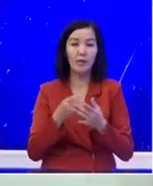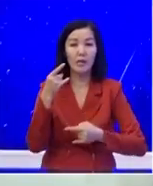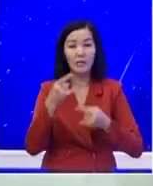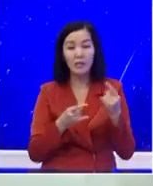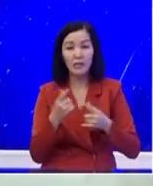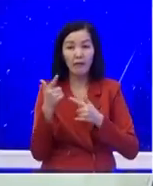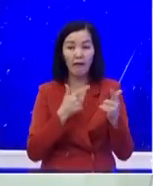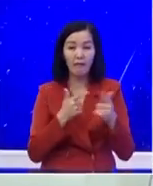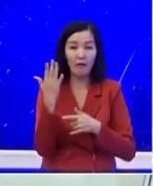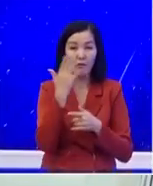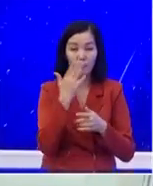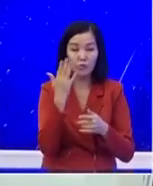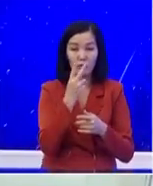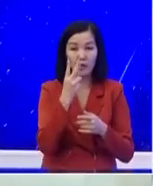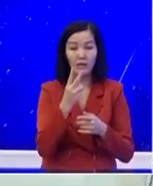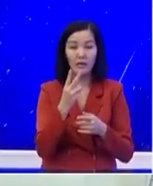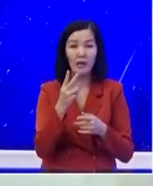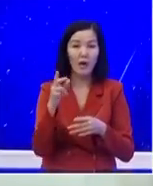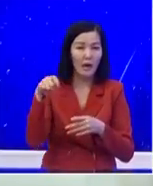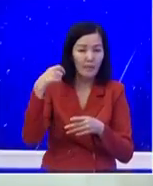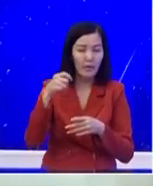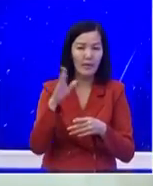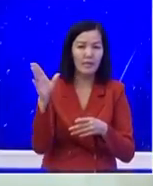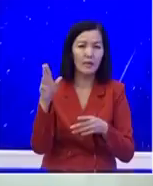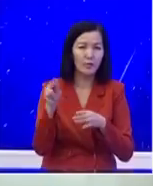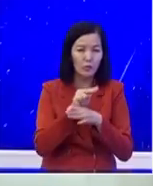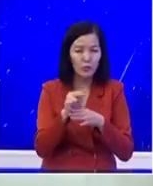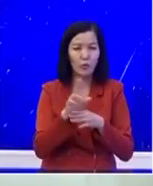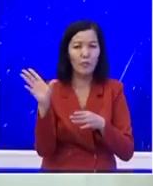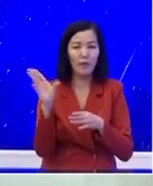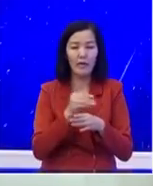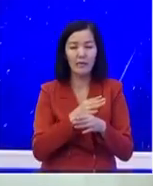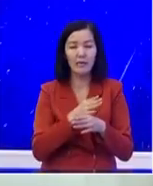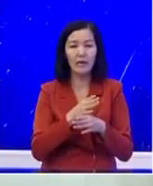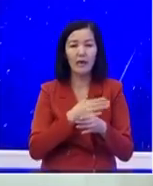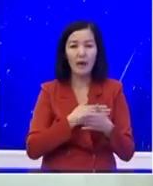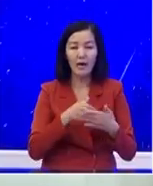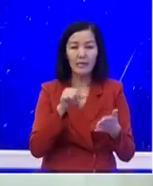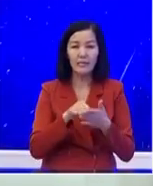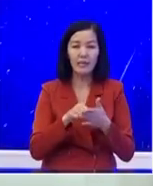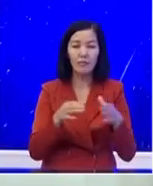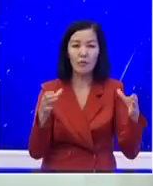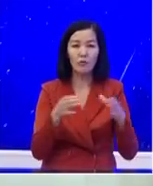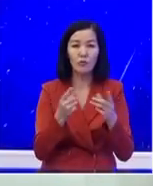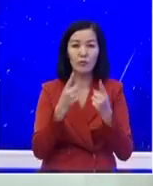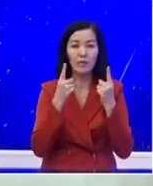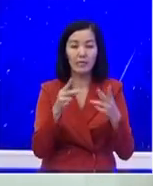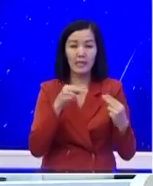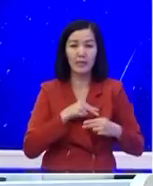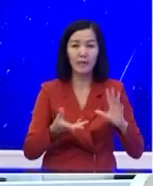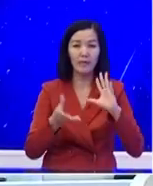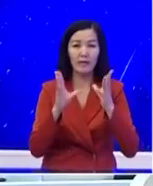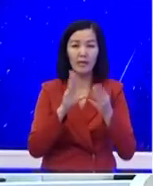тағы басқа мамандар атсалысады. Сондықтан халық алғысы атты марапат ұжымның еселі еңбегінің